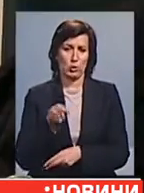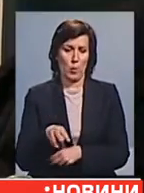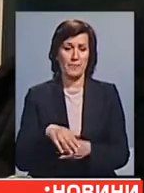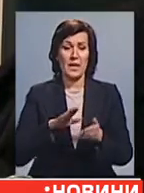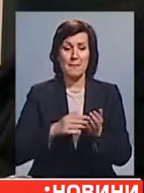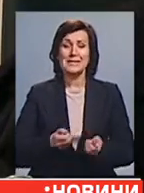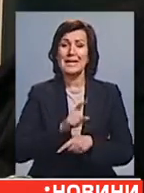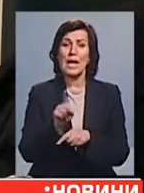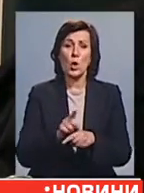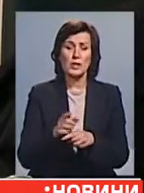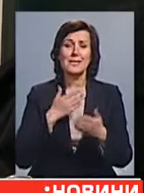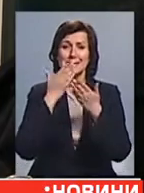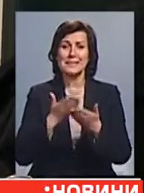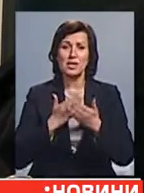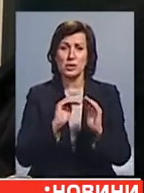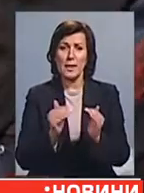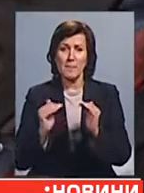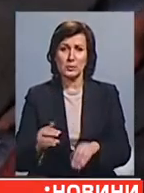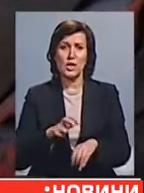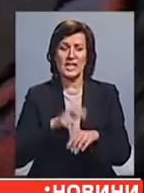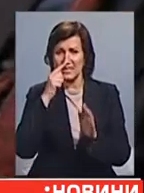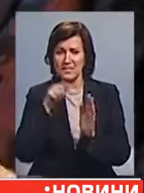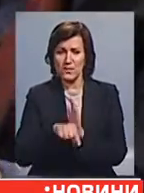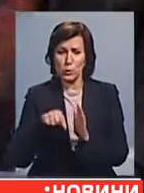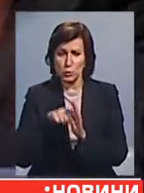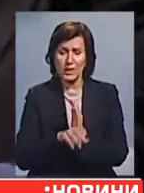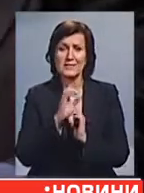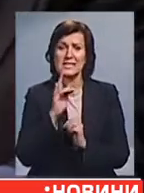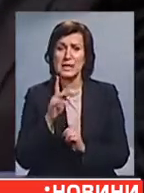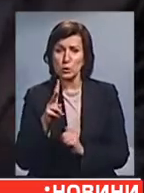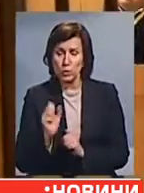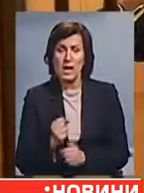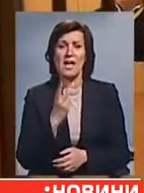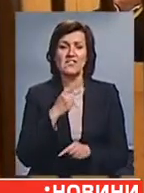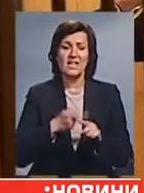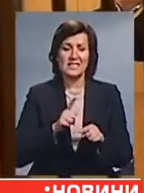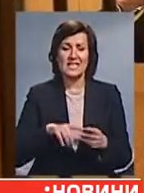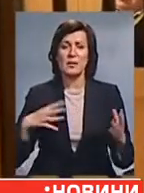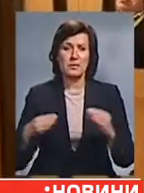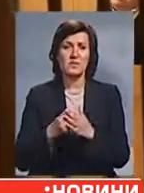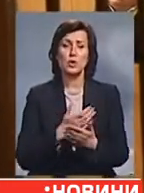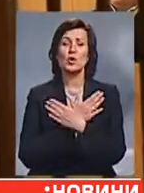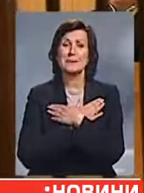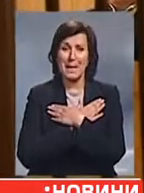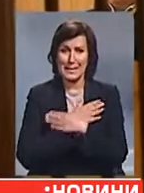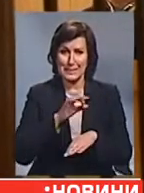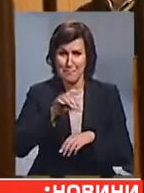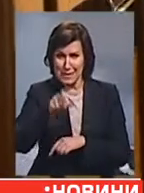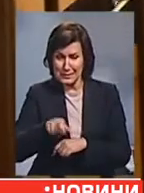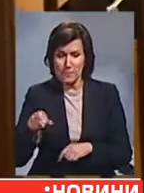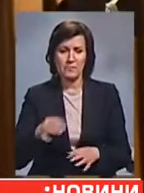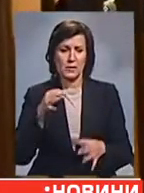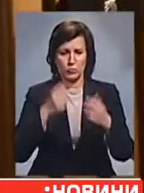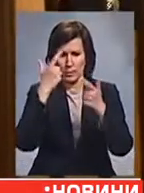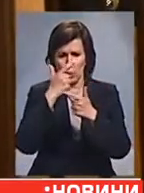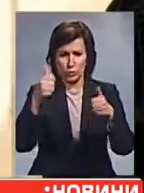Після кількагодинного зачитування епізодів лікарських втручань Андрія Слюсарчука, два з яких призвели до смерті пацієнтів, суддя